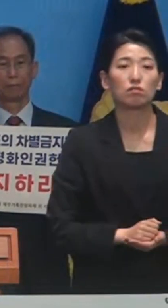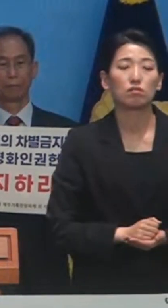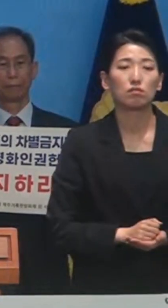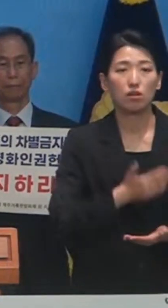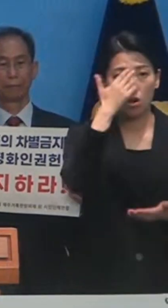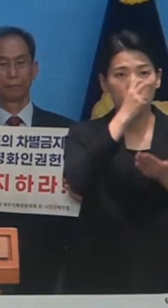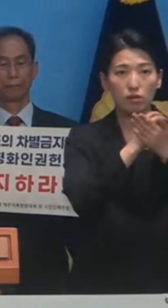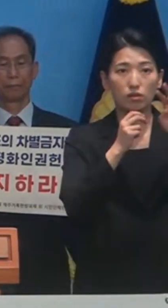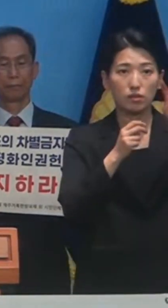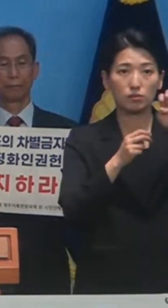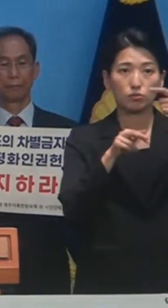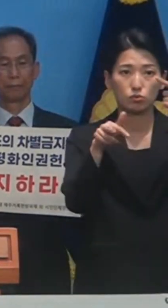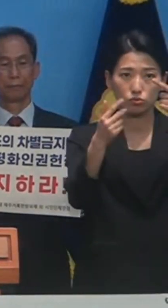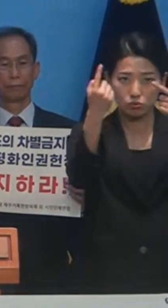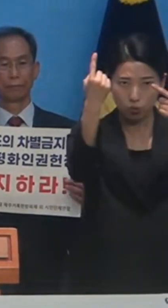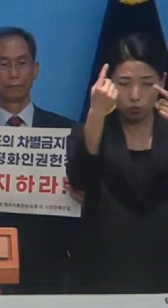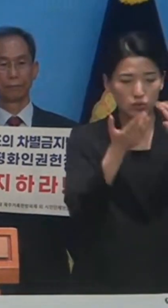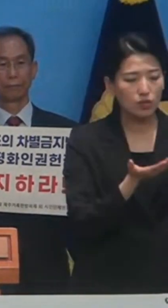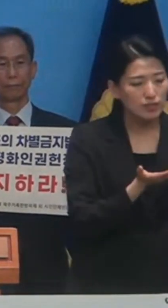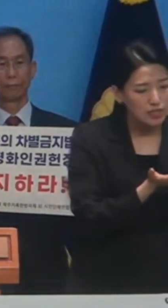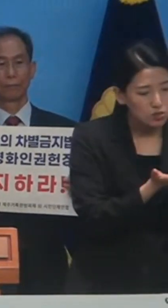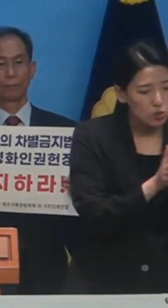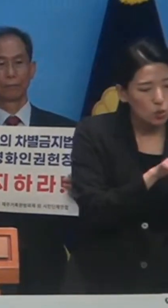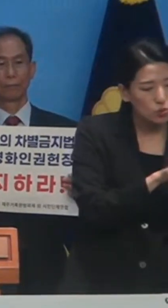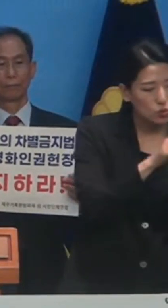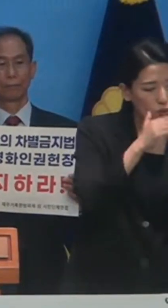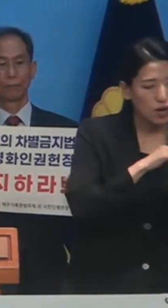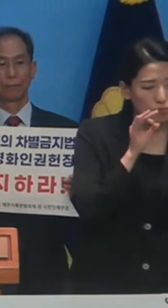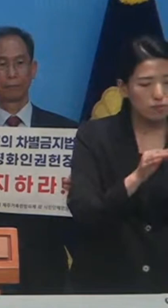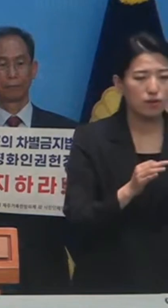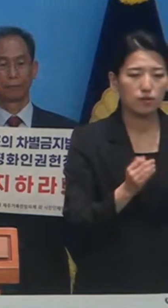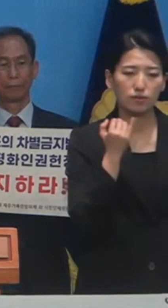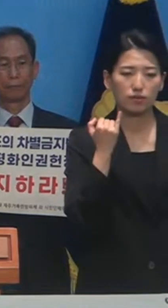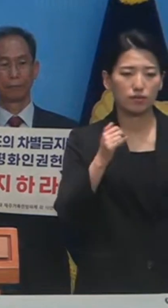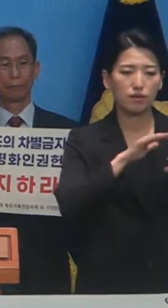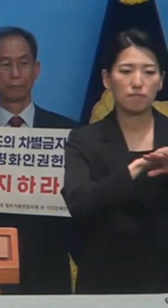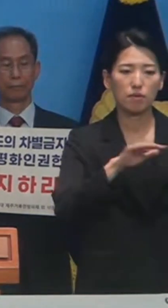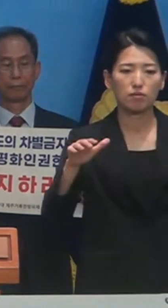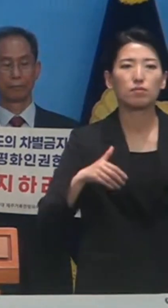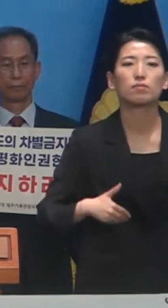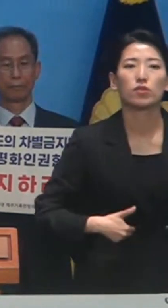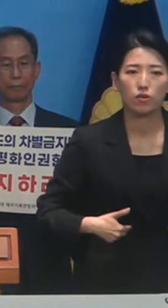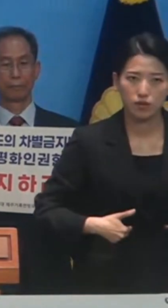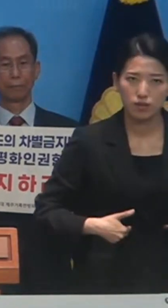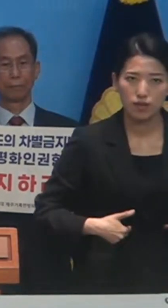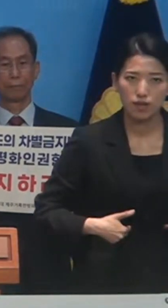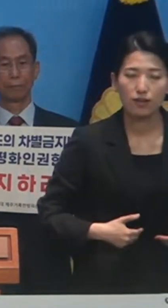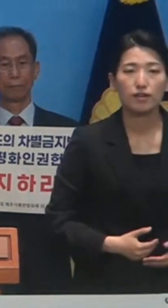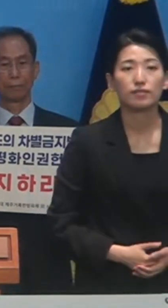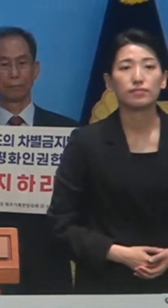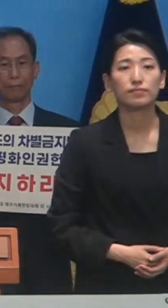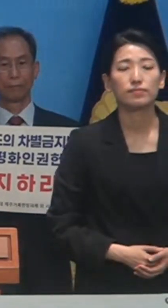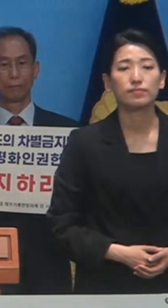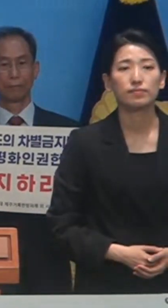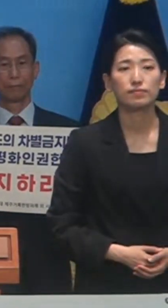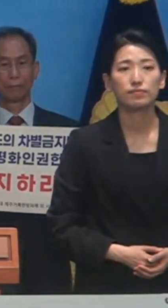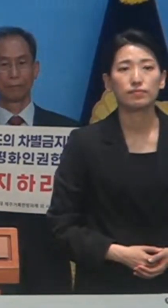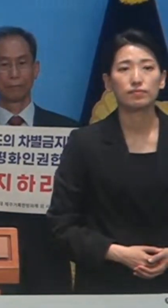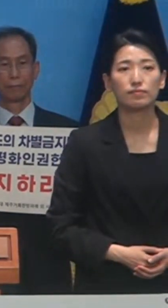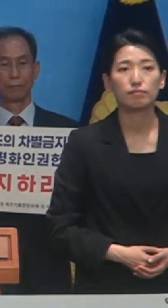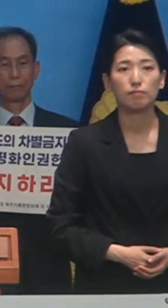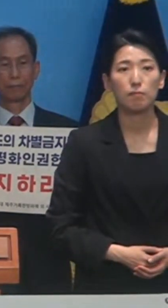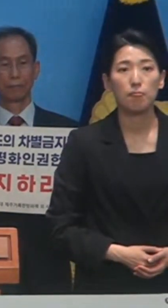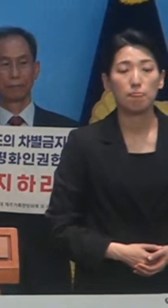1항과 제주특별자치도 조례는 양성평등을 말하고 있습니다. 성평등은요,